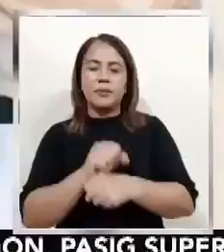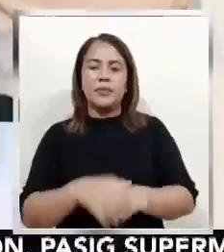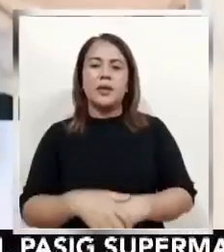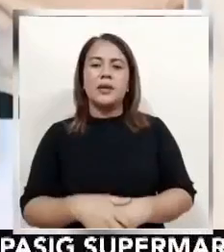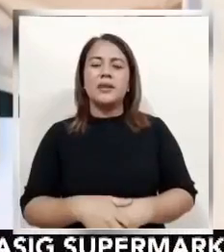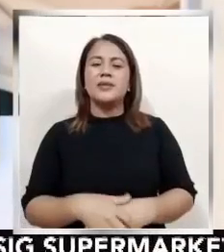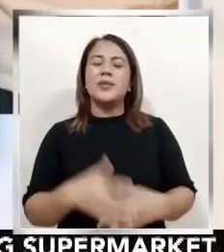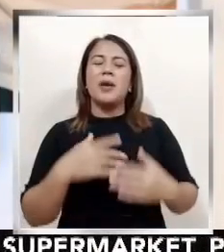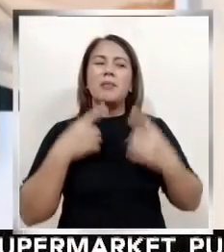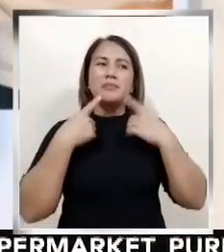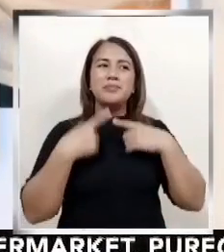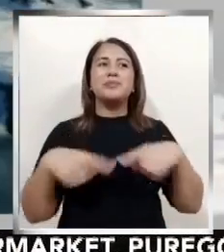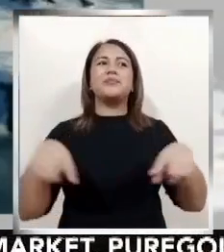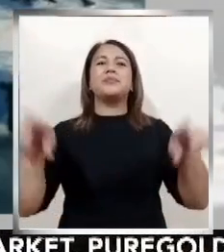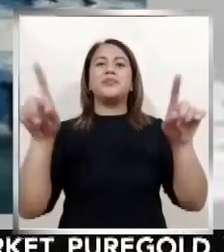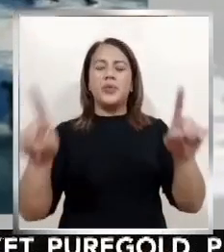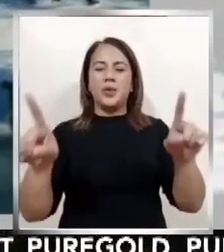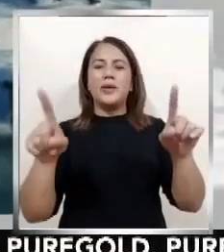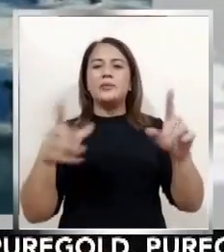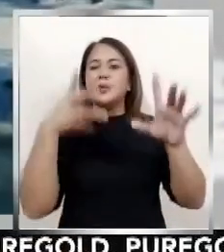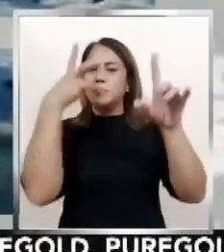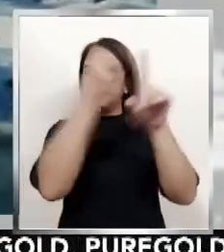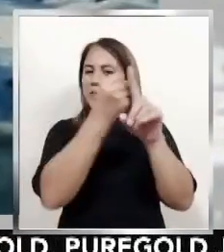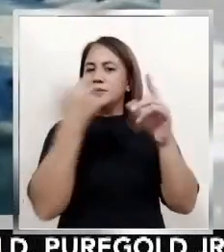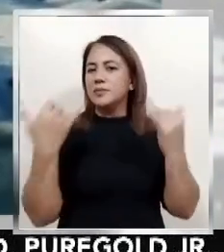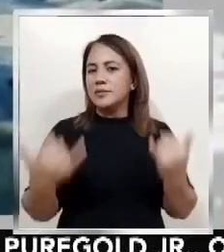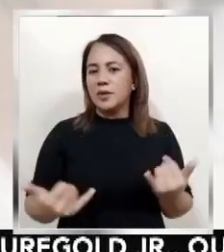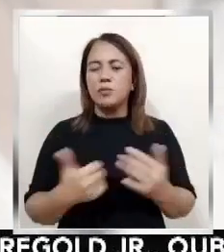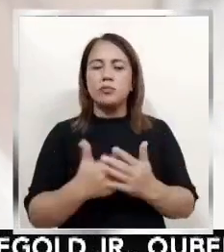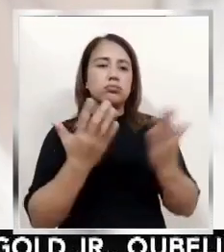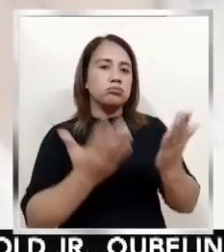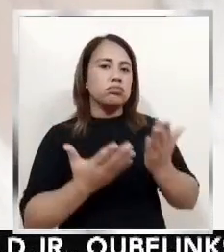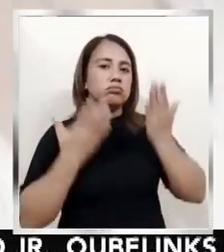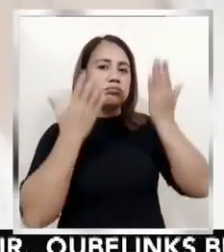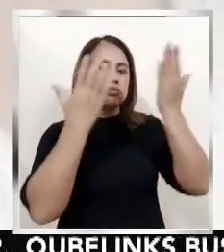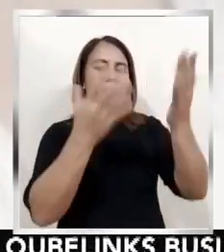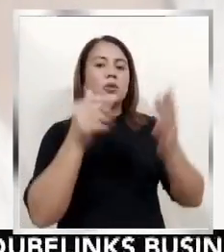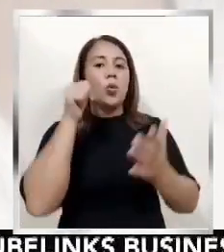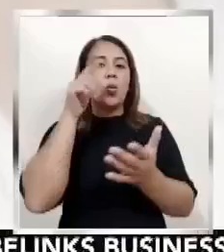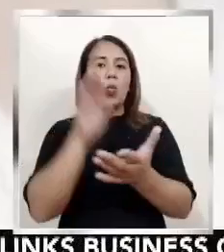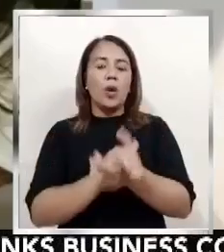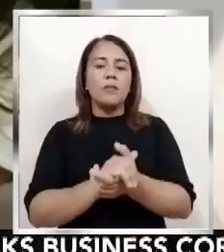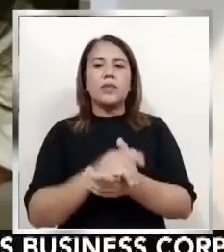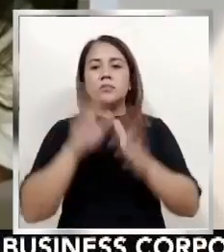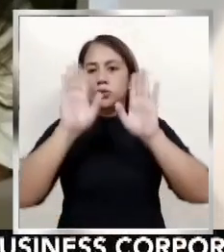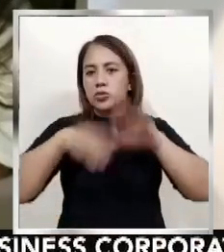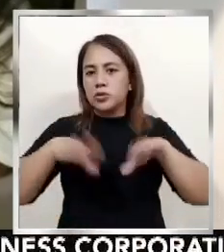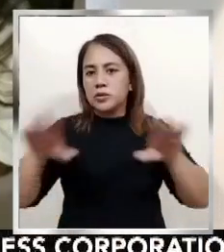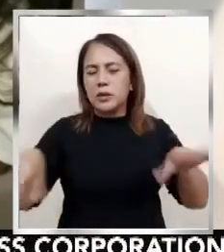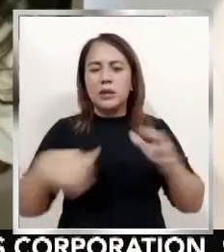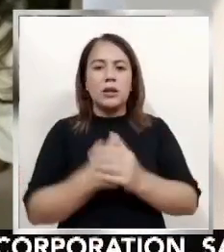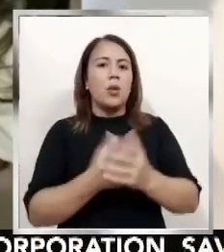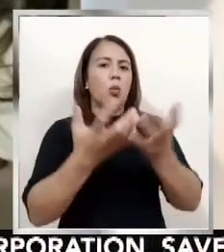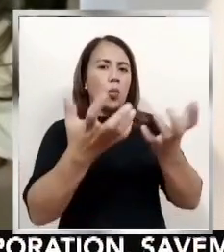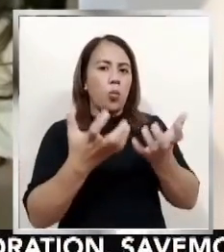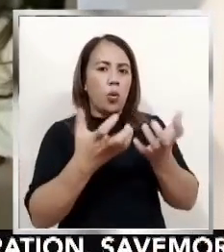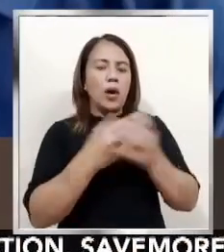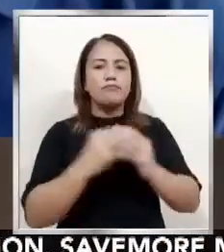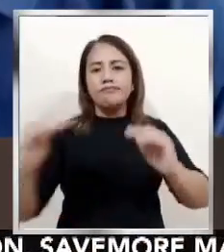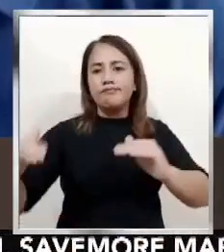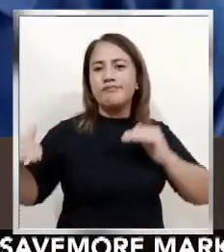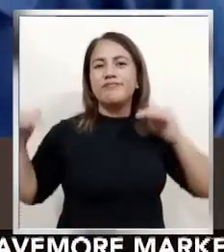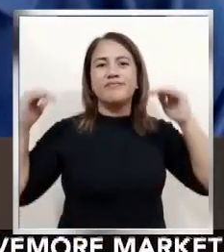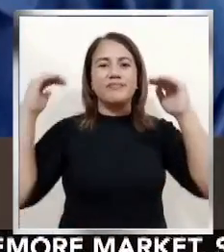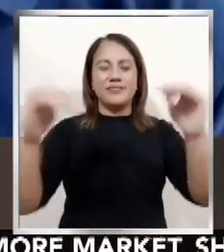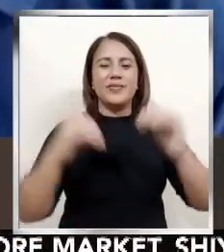tagumpay daw ang kanyang nakamit ngayon. Alay niya sa kanyang asawa at mga anak. At mukhang gusto pa itong i-level up ni Mike. To